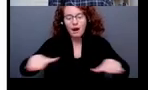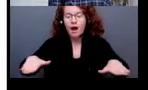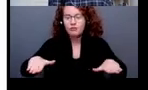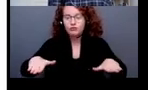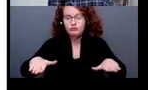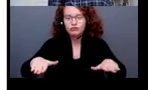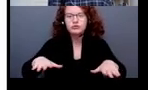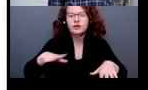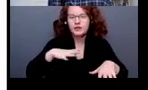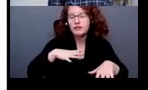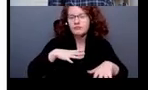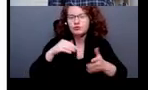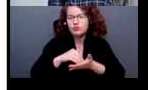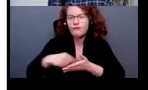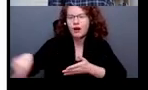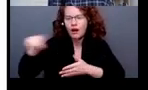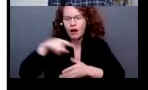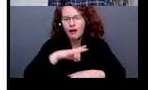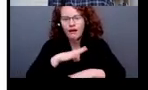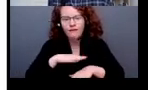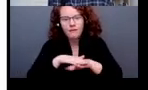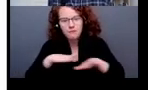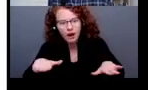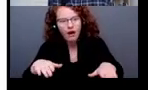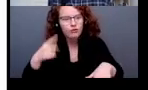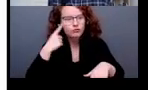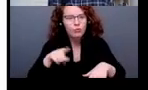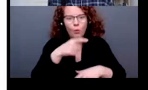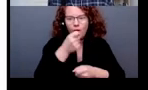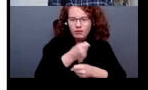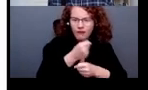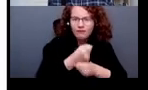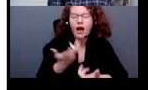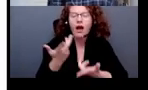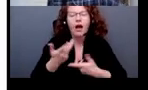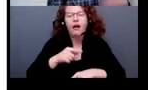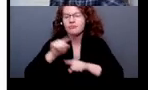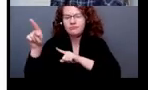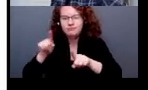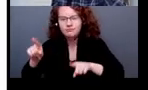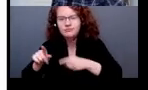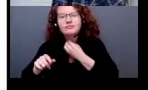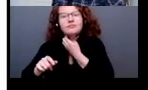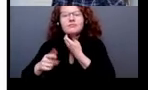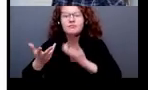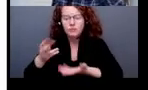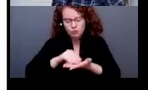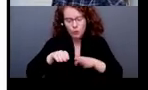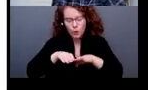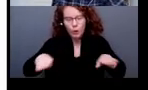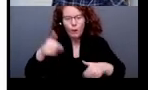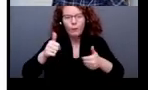carnets d'Anaïs, mais également dans certains des fanzines, et puis dans la montagne de notes sur nos bureaux, sur les murs